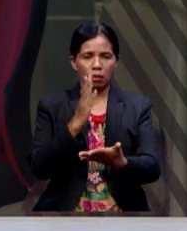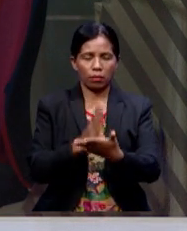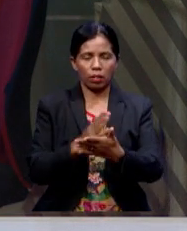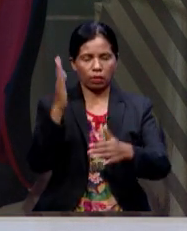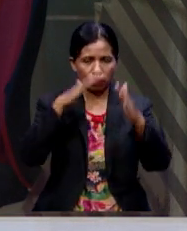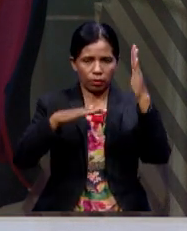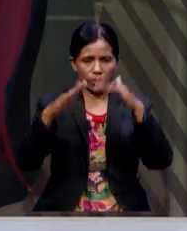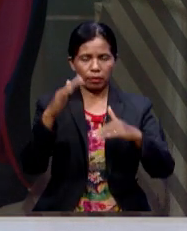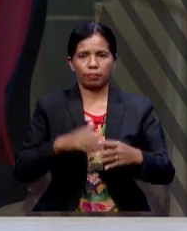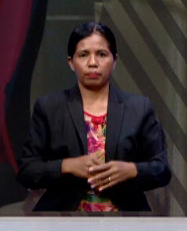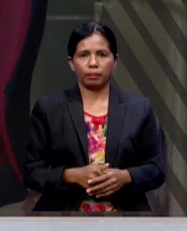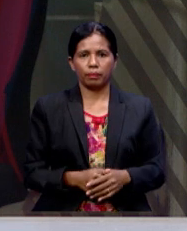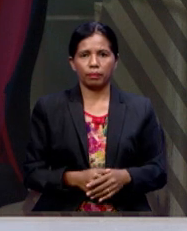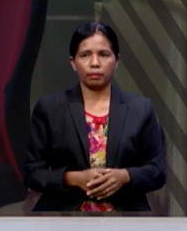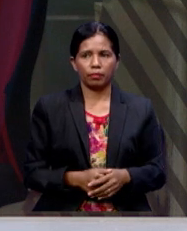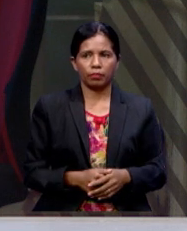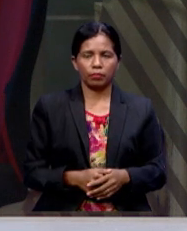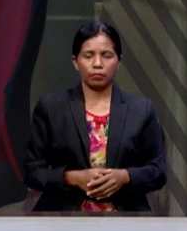conflito.